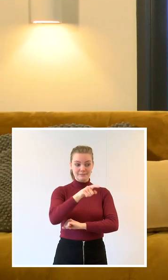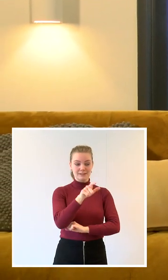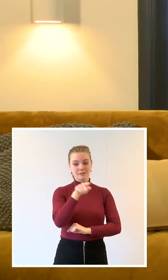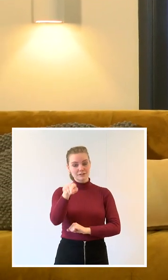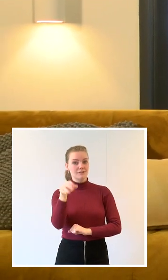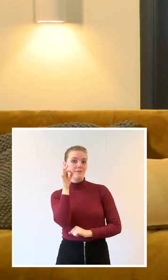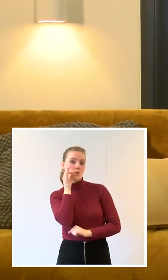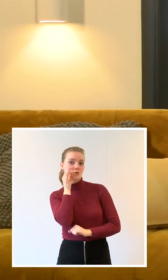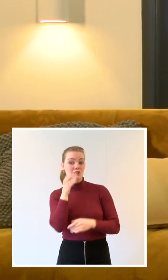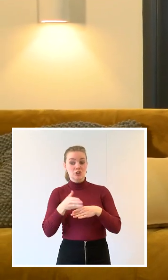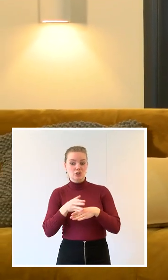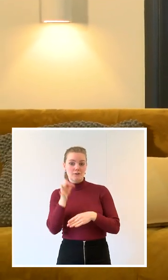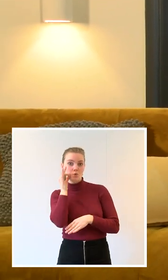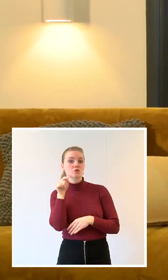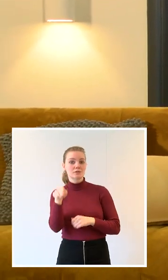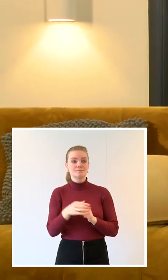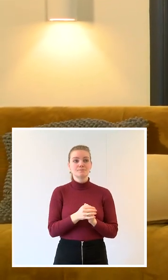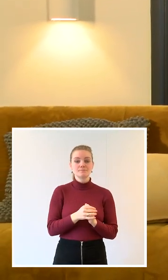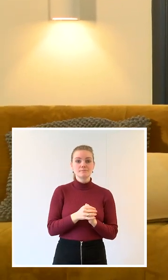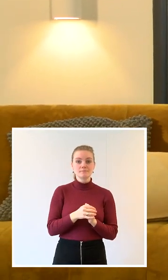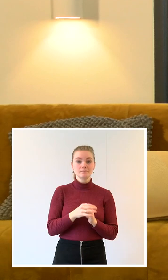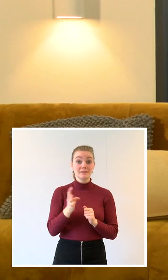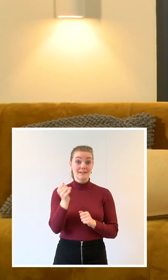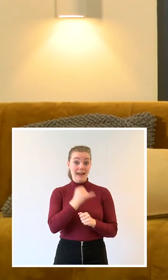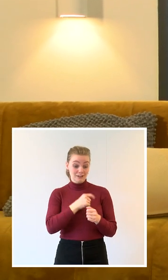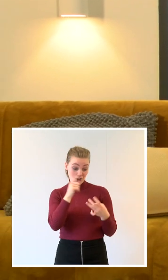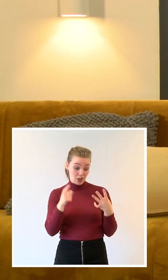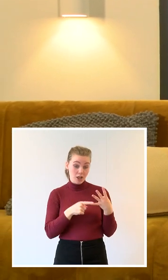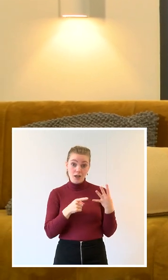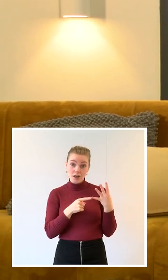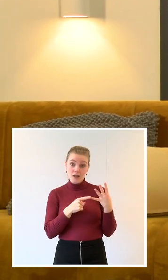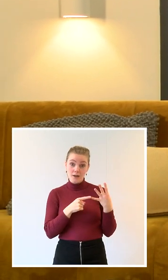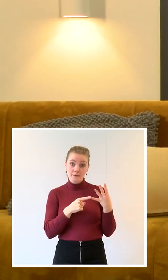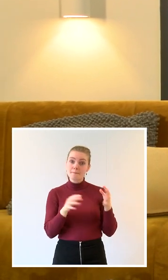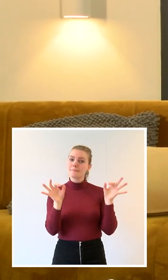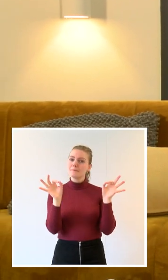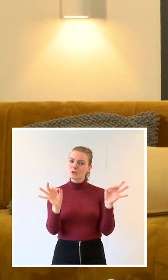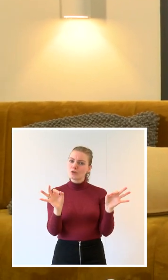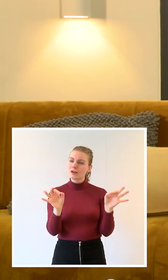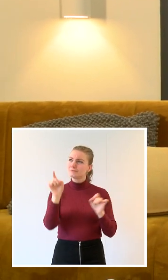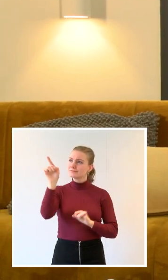En als laatste, het is bijzonder dat plan van God, dat